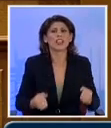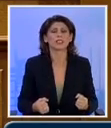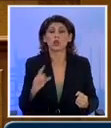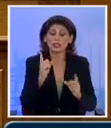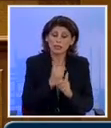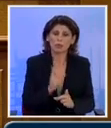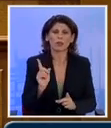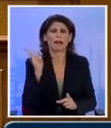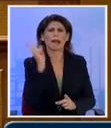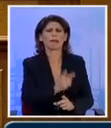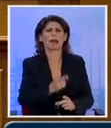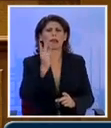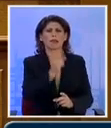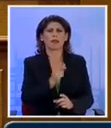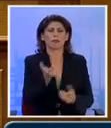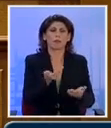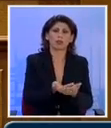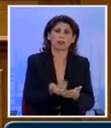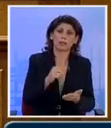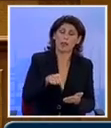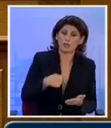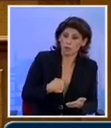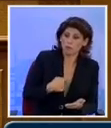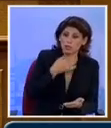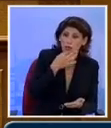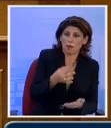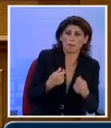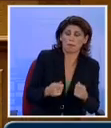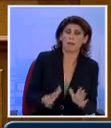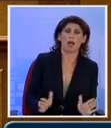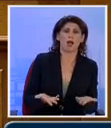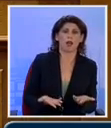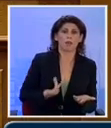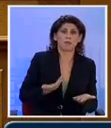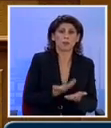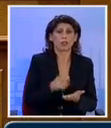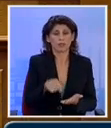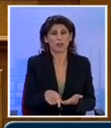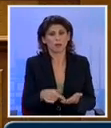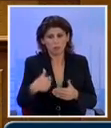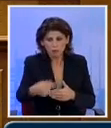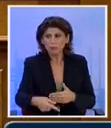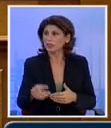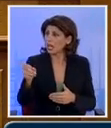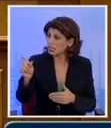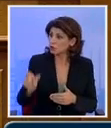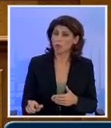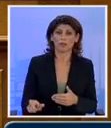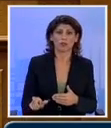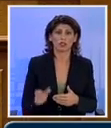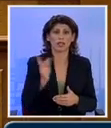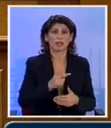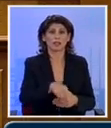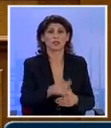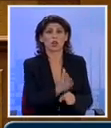Όχι να μας καταγγέλλετε συνεχώς προτείνοντας στη συνέχεια αυτά που εμείς έχουμε ήδη κάνει ή προτείνοντας εκείνα που λίγο αργότερα εσείς ο ίδιος